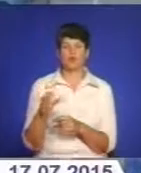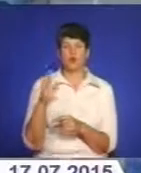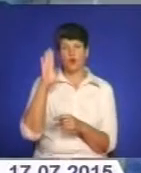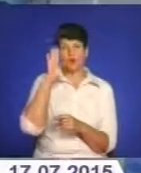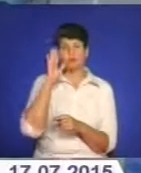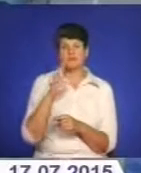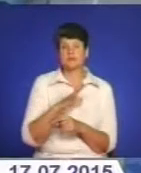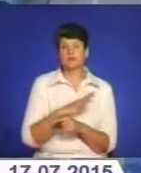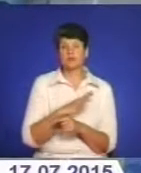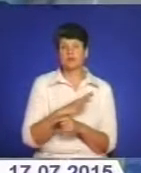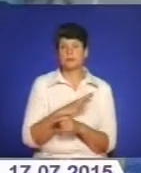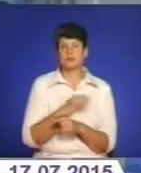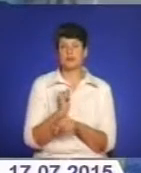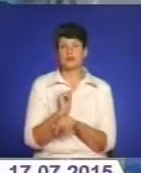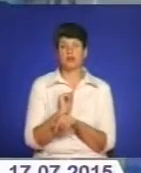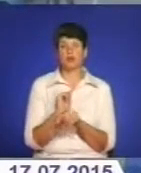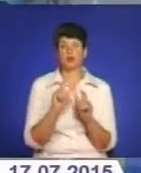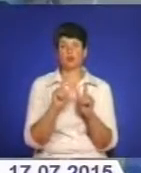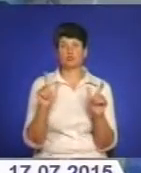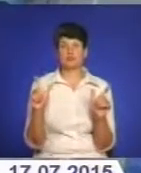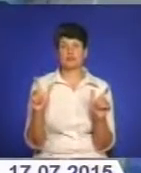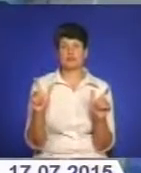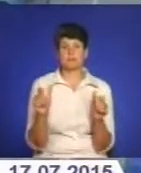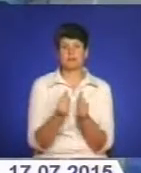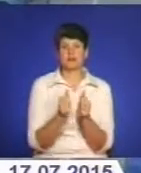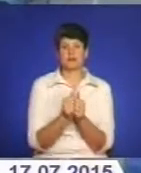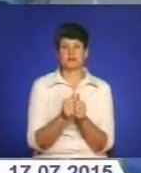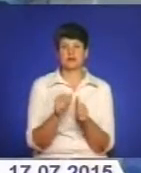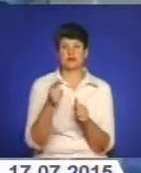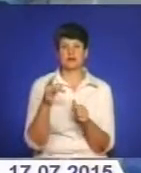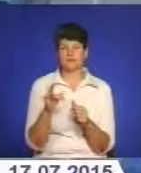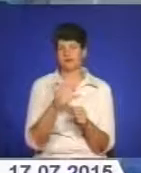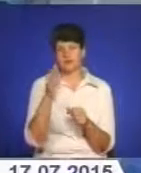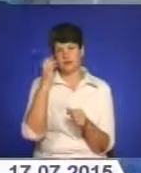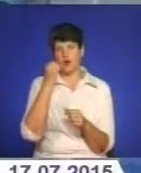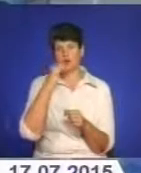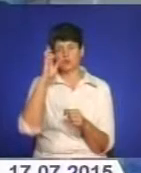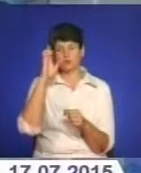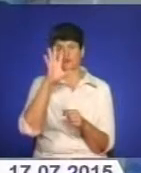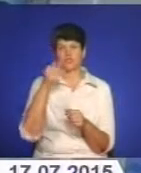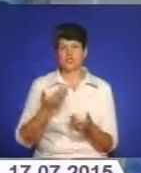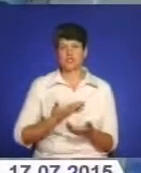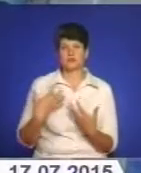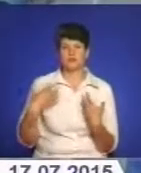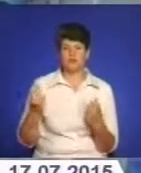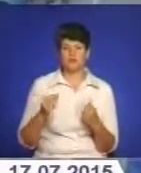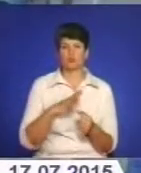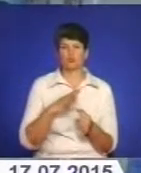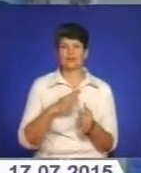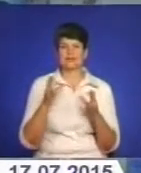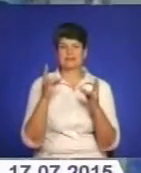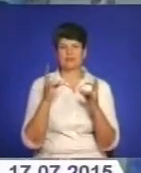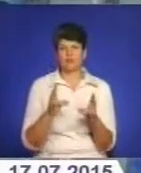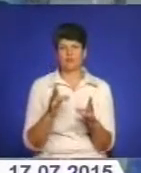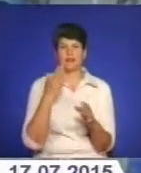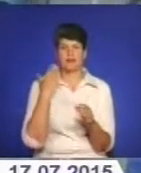практично від наших міліціонерів град 7 метрів зірвався, але слава Богу, всі живі-здорові. Ну, була легенька там травма грудної клітки, тому